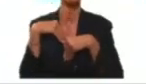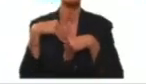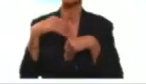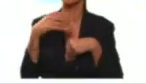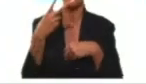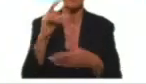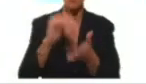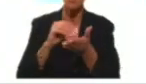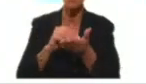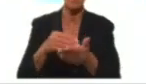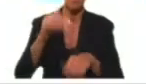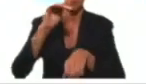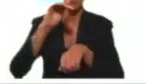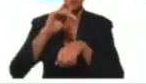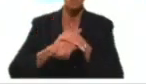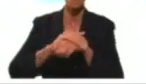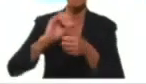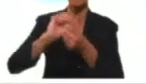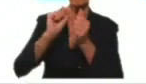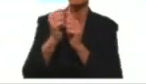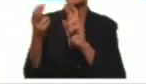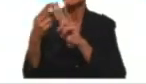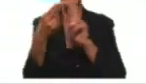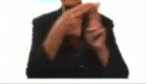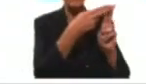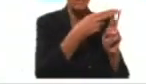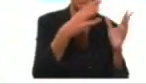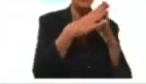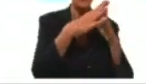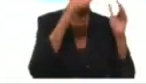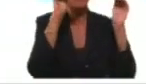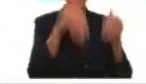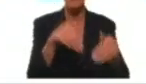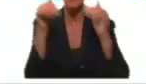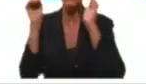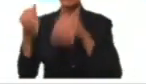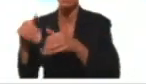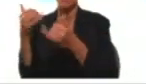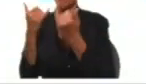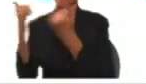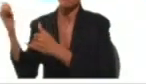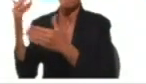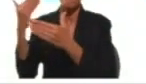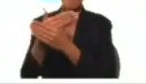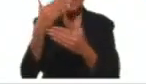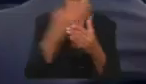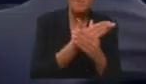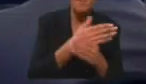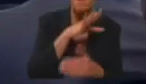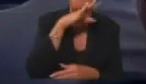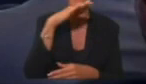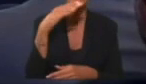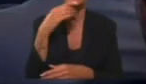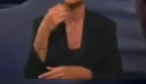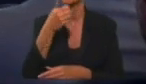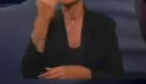zawierać tak umów czy relacji tak między z dziesiątkami tysięcy innych podmiotów, tak, bo wystarczy kilka czy kilkanaście